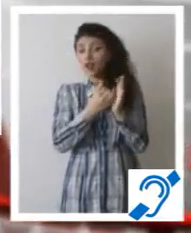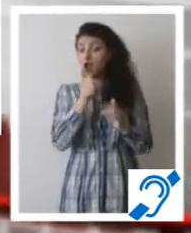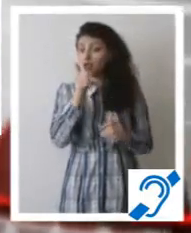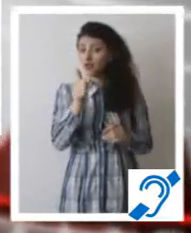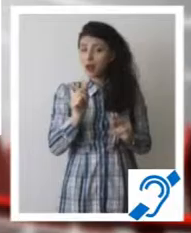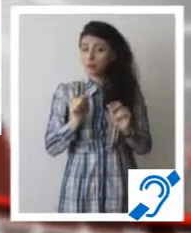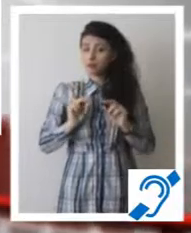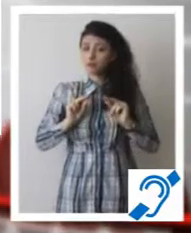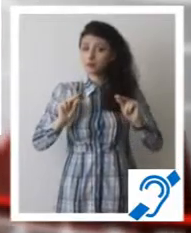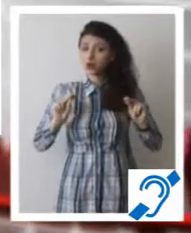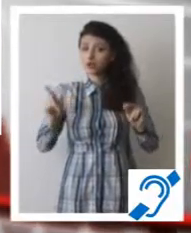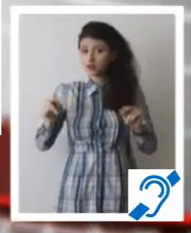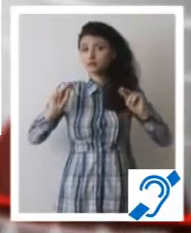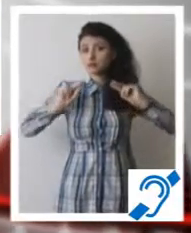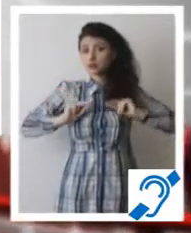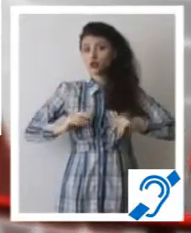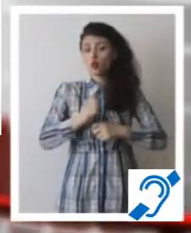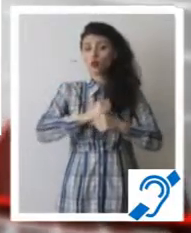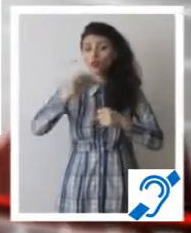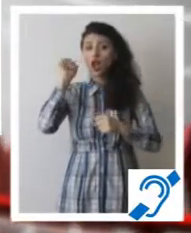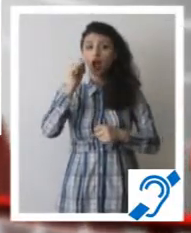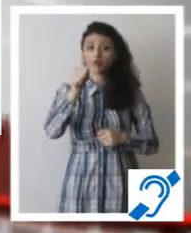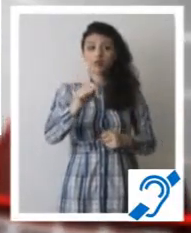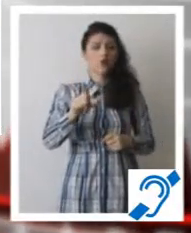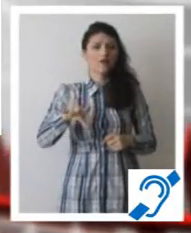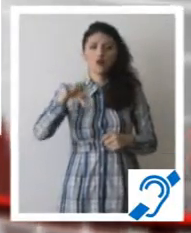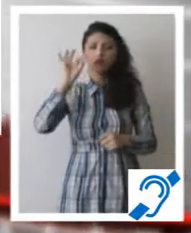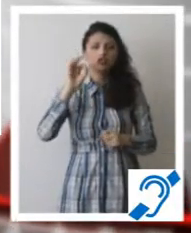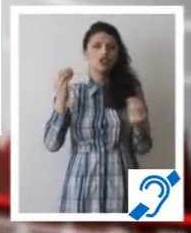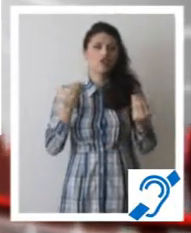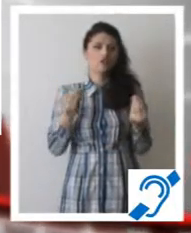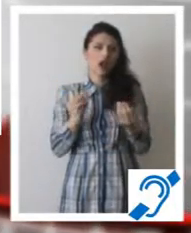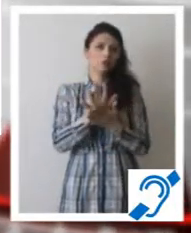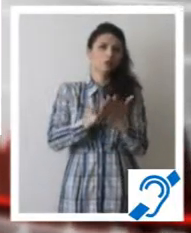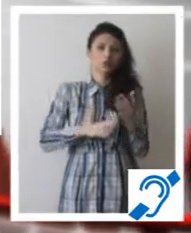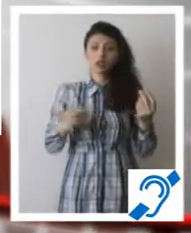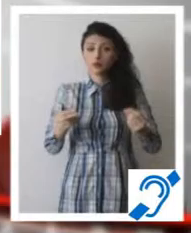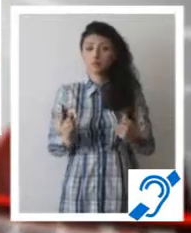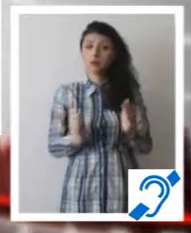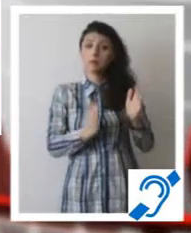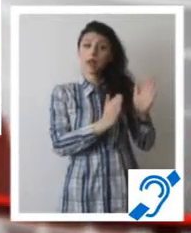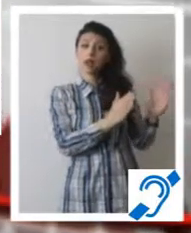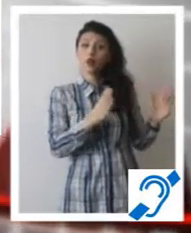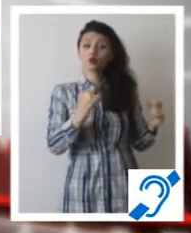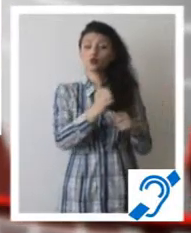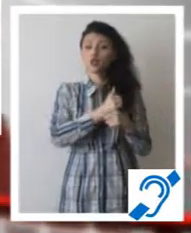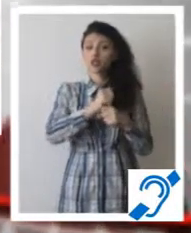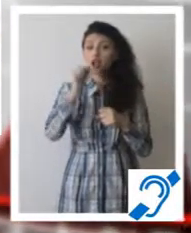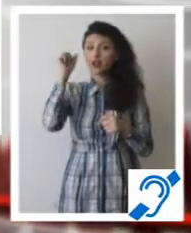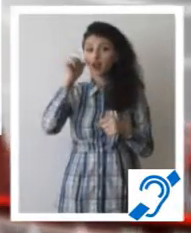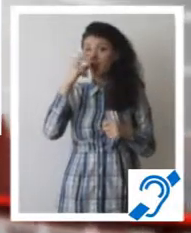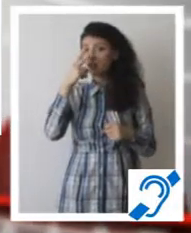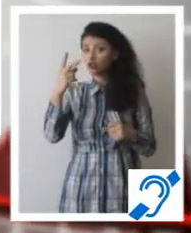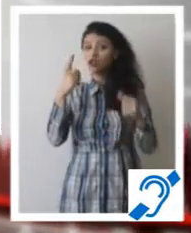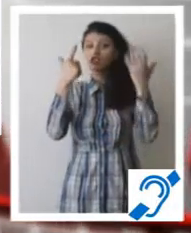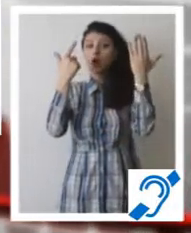Argeș, Florin Tecău, nu au fost găsite nereguli în modul de organizare și de finanțare a programului. Pe lângă Consiliul Județean, în vizorul OLAF au intrat și 7